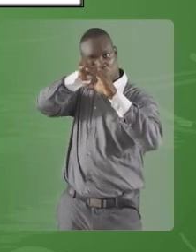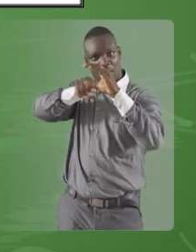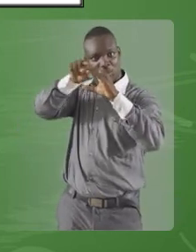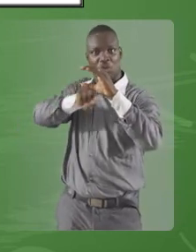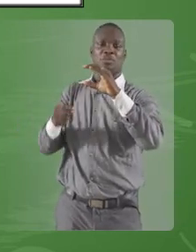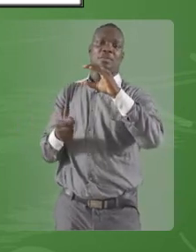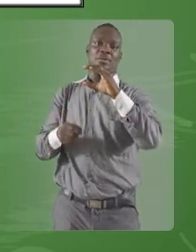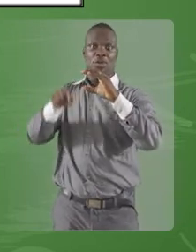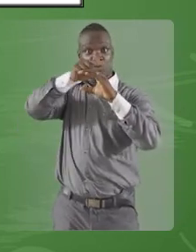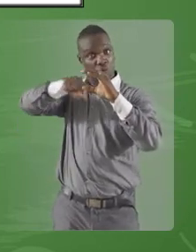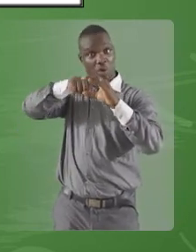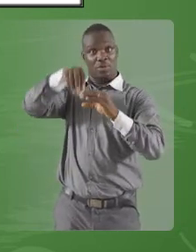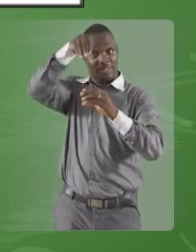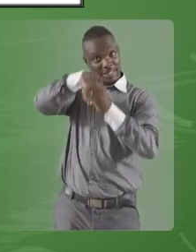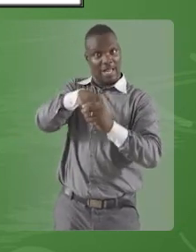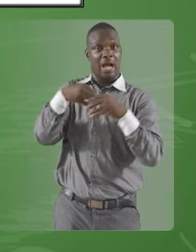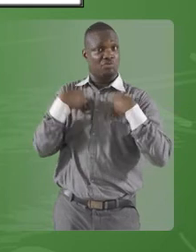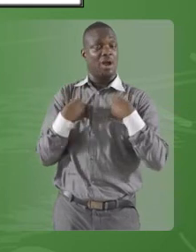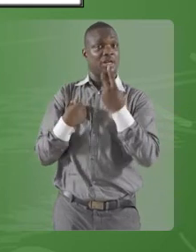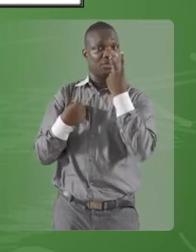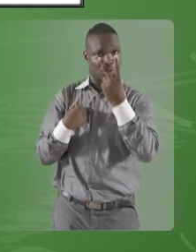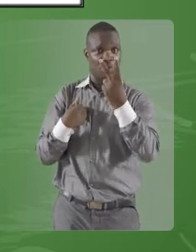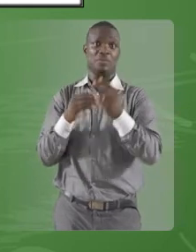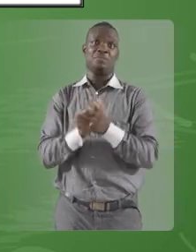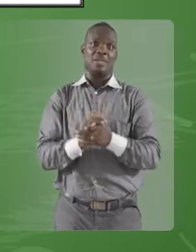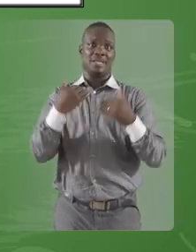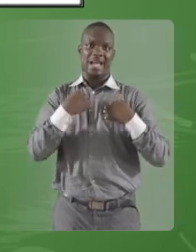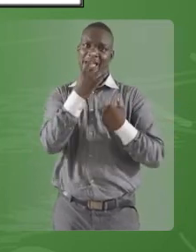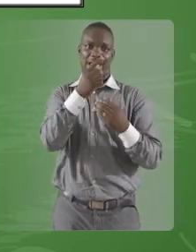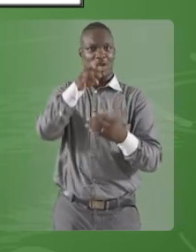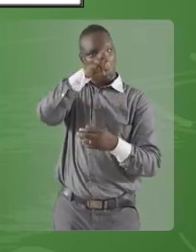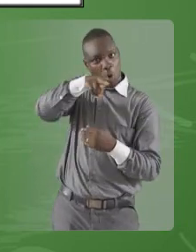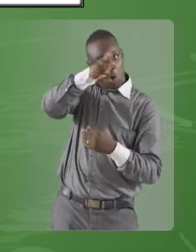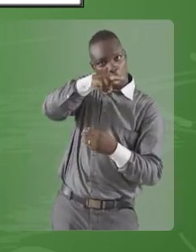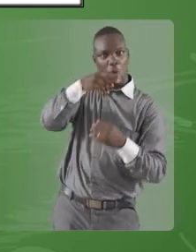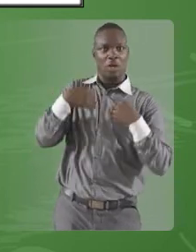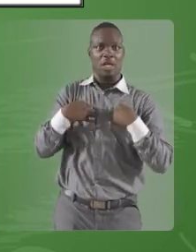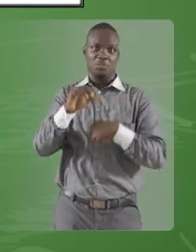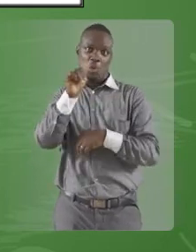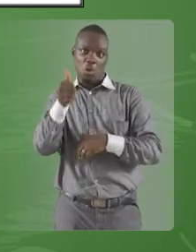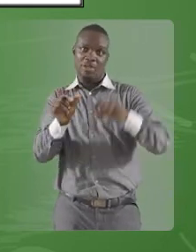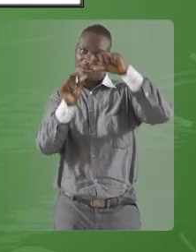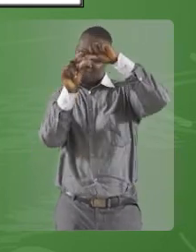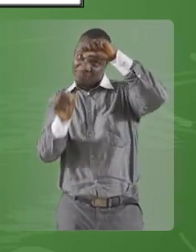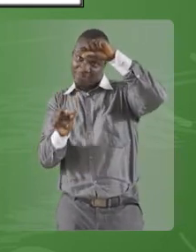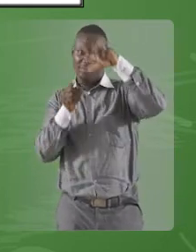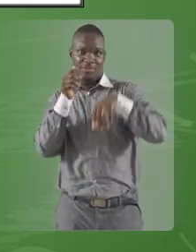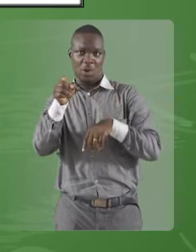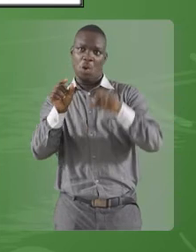arrondi, qui est le noyau végétatif, et un noyau allongé, qui est le